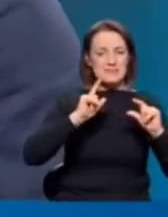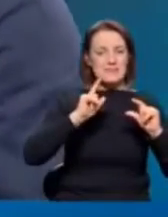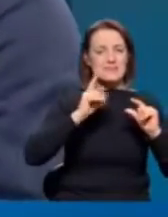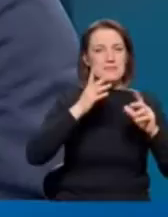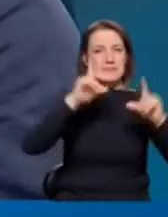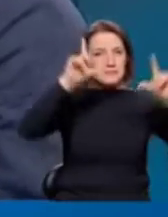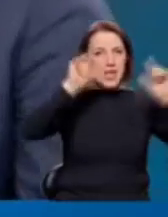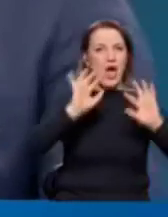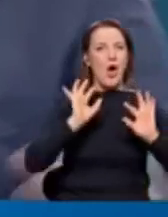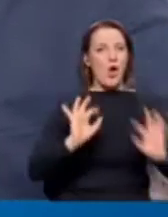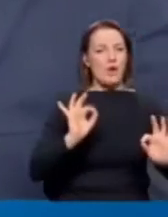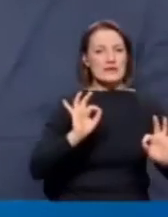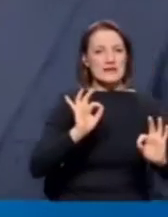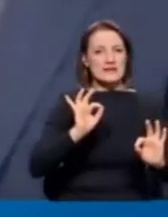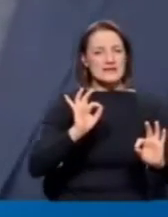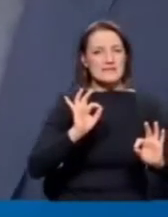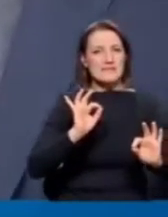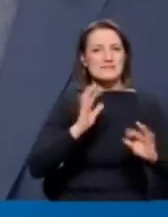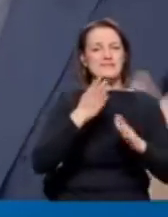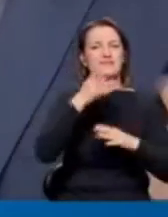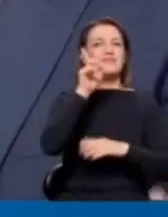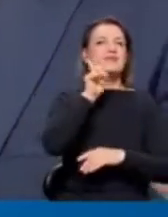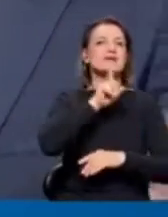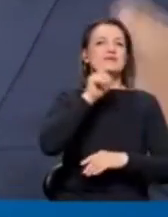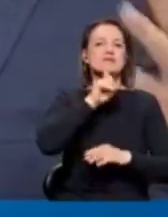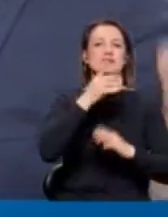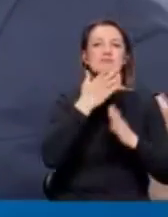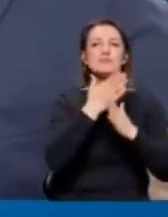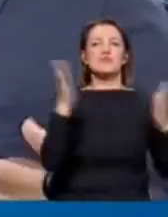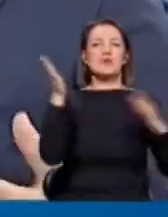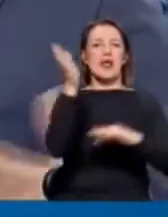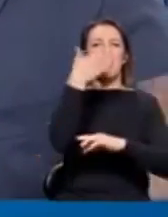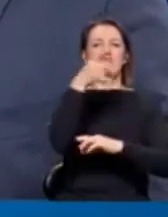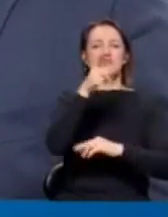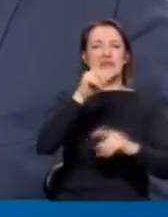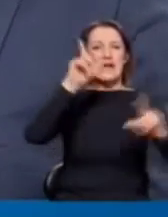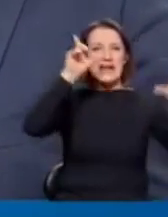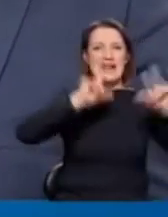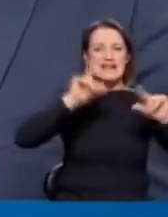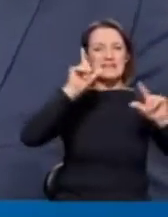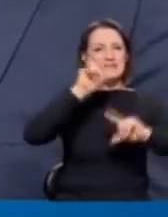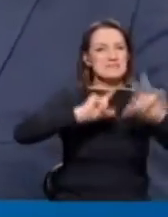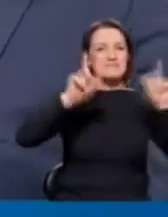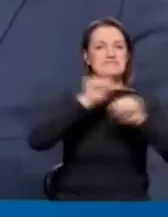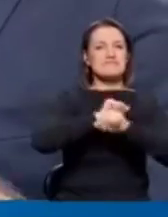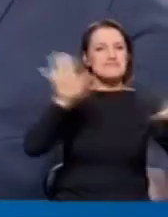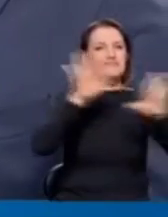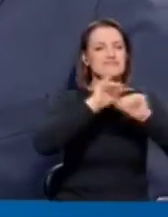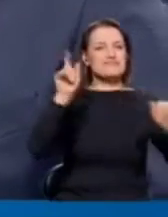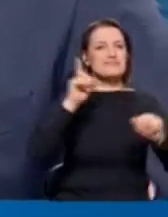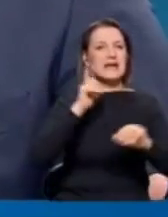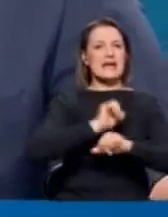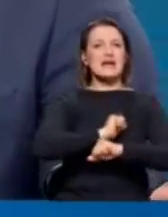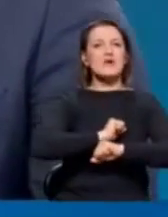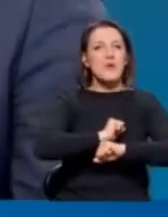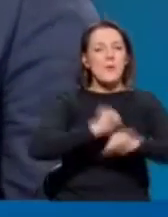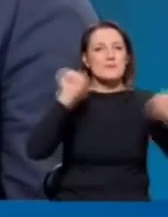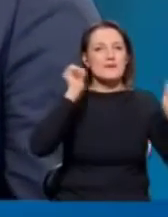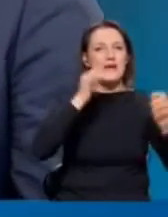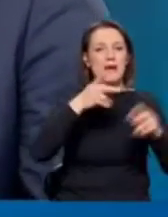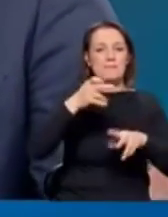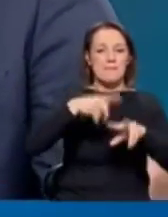hedef olacaktı yani düşün İngiliz Büyükelçisi ile yemek bu kadar Kıyameti kopardı papayla bir fotoğraf